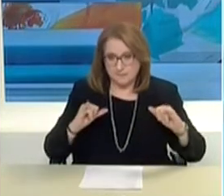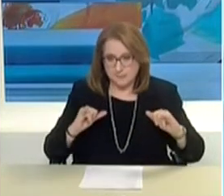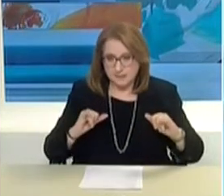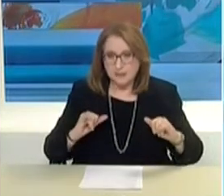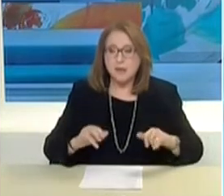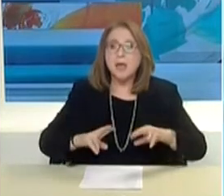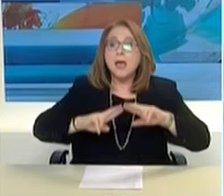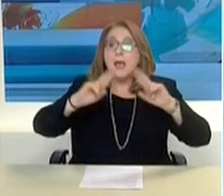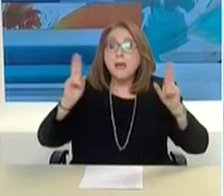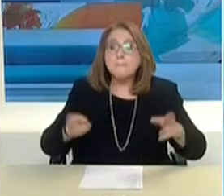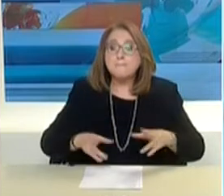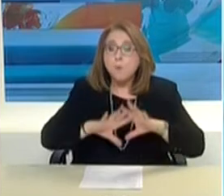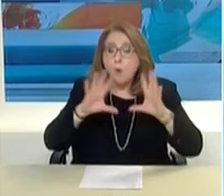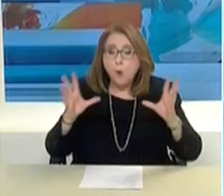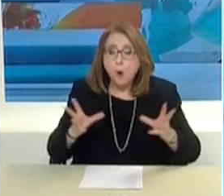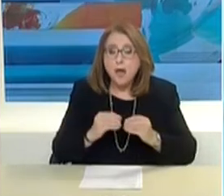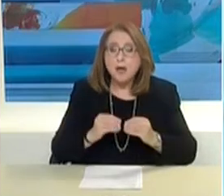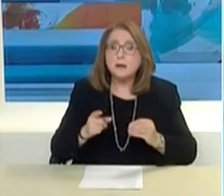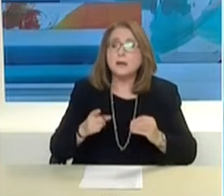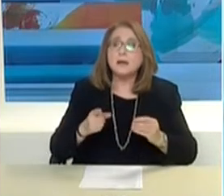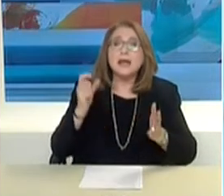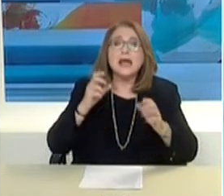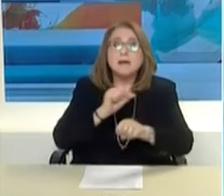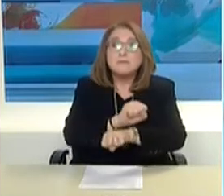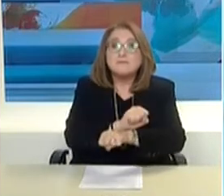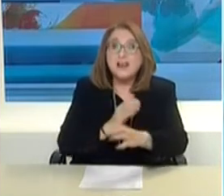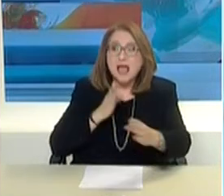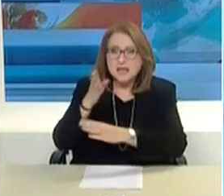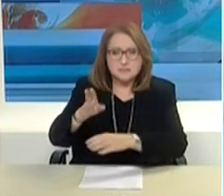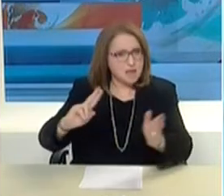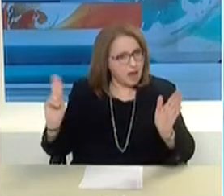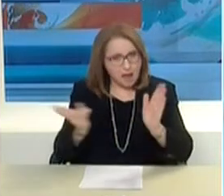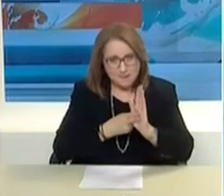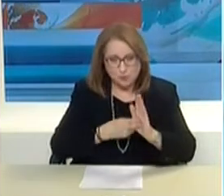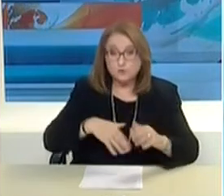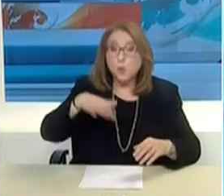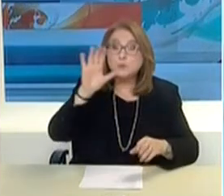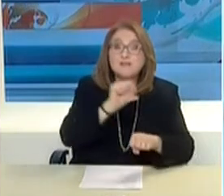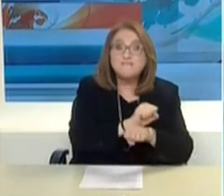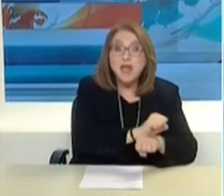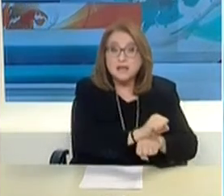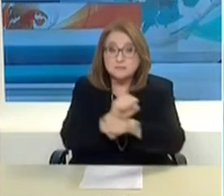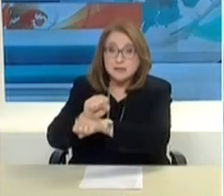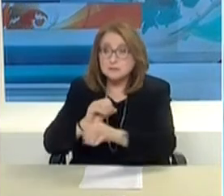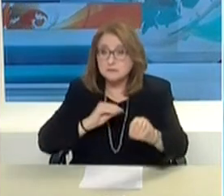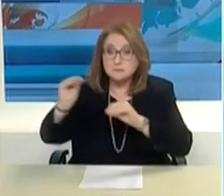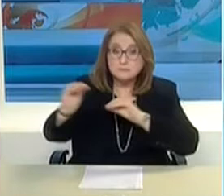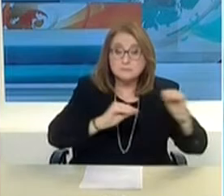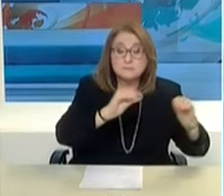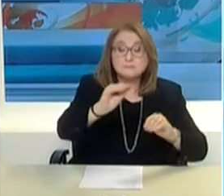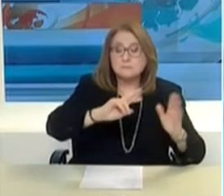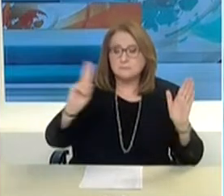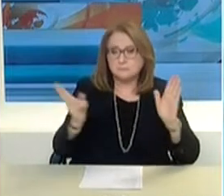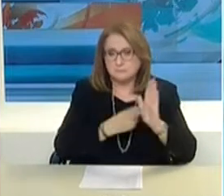καταστήματα κράτησης, καθώς επίσης και οι άδειες κρατουμένων και οι μεταγωγές αυτών, με εξαίρεση την επίκληση ειδικών